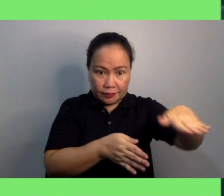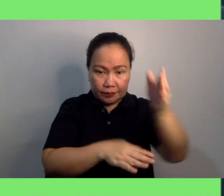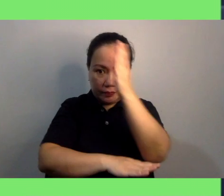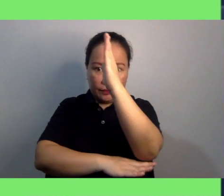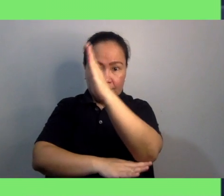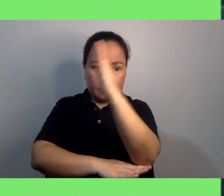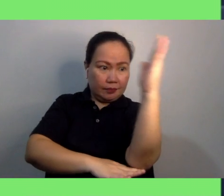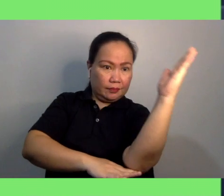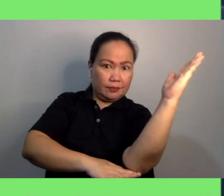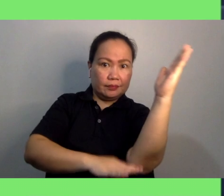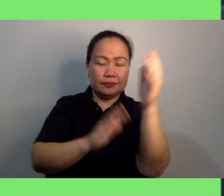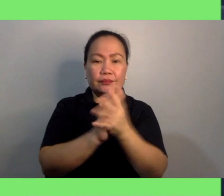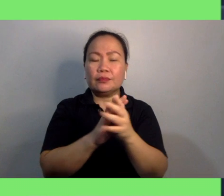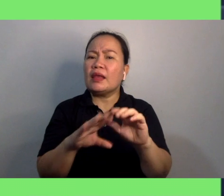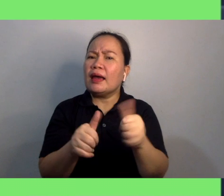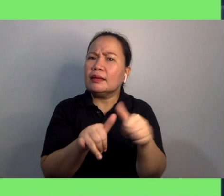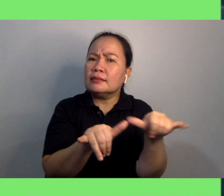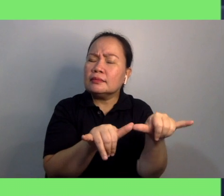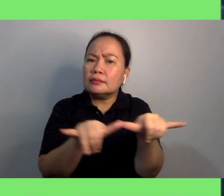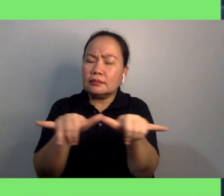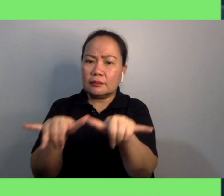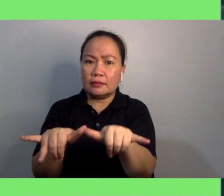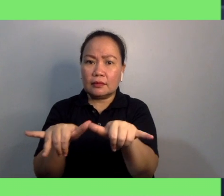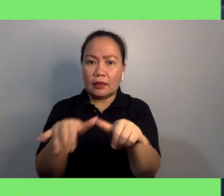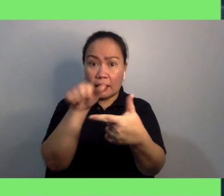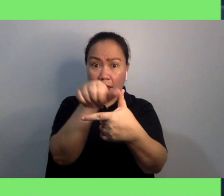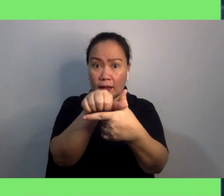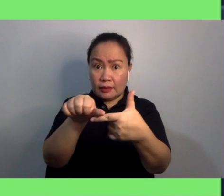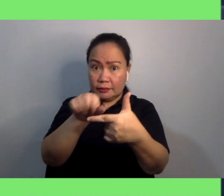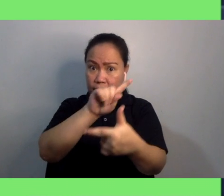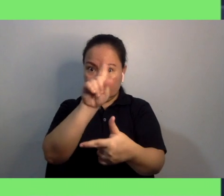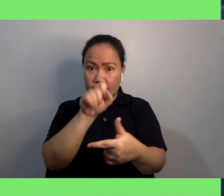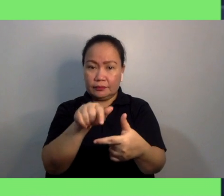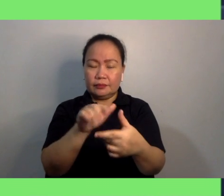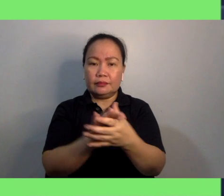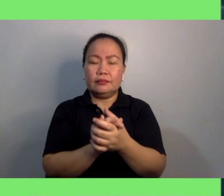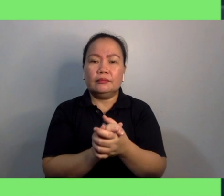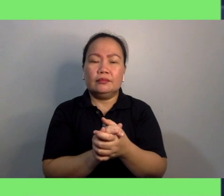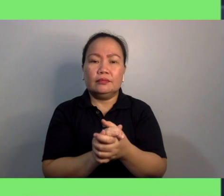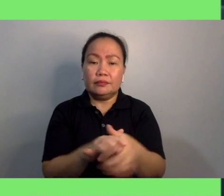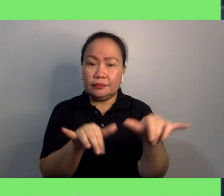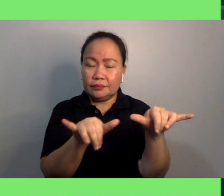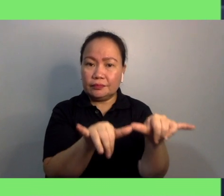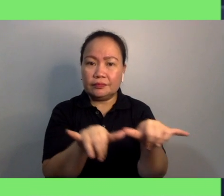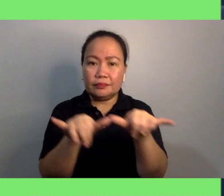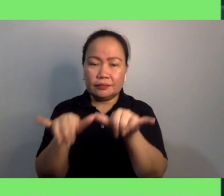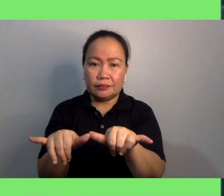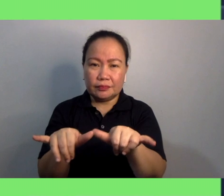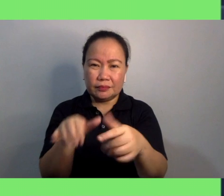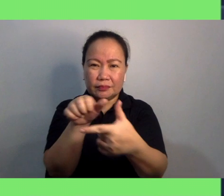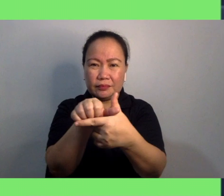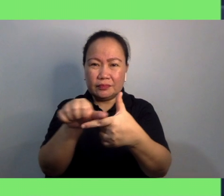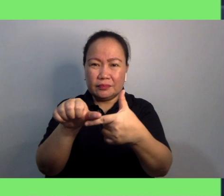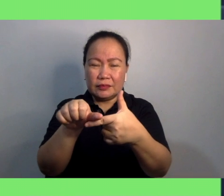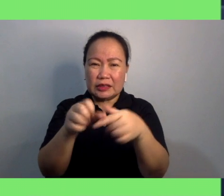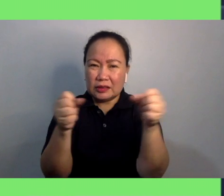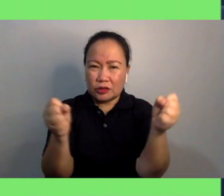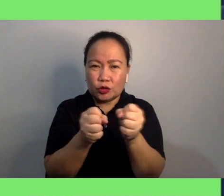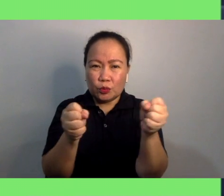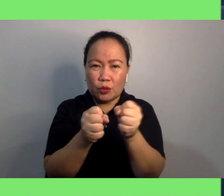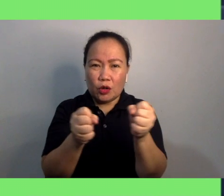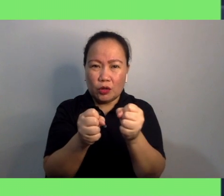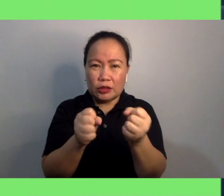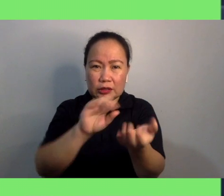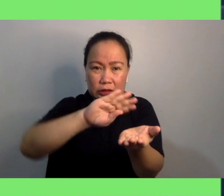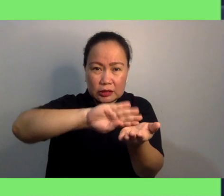Okay. So, how do we measure an angle? So, the measure of an angle is the smallest amount